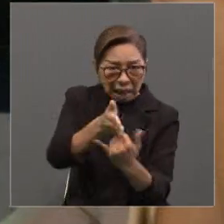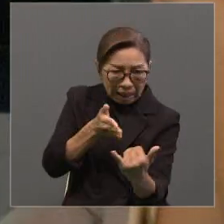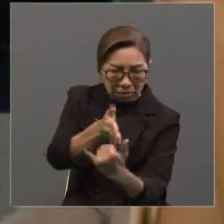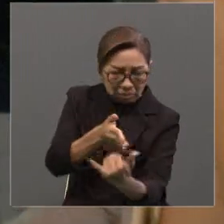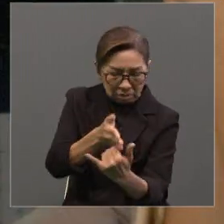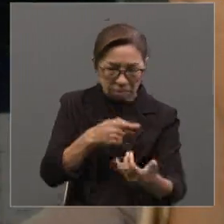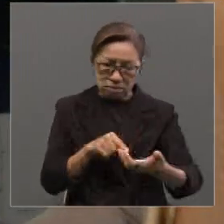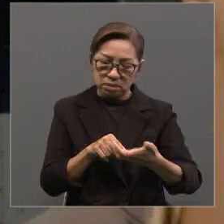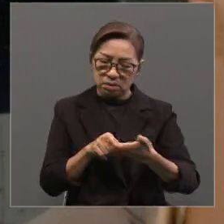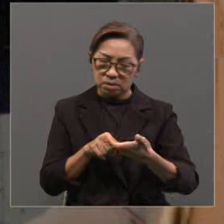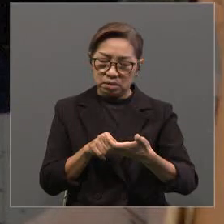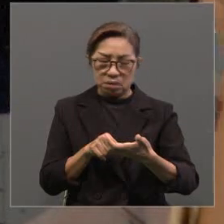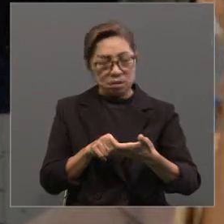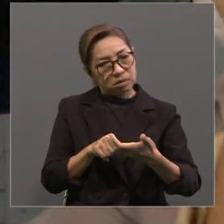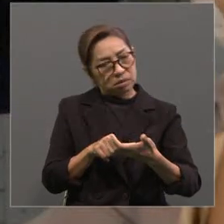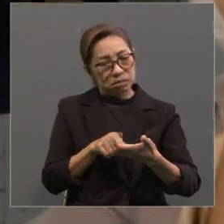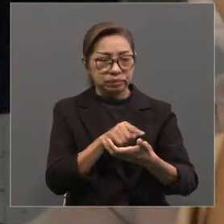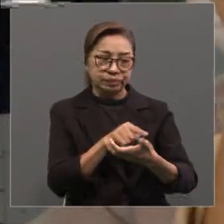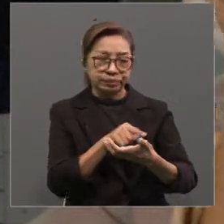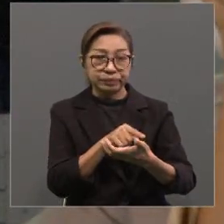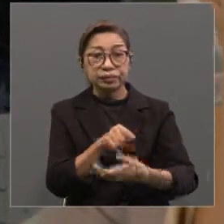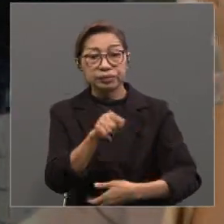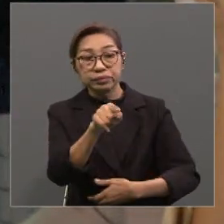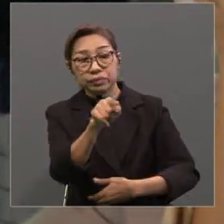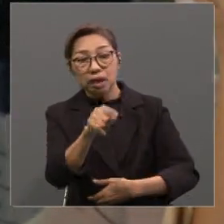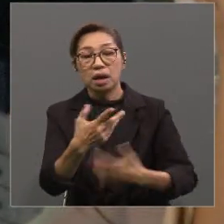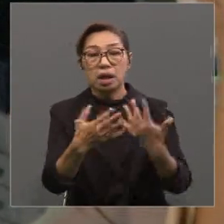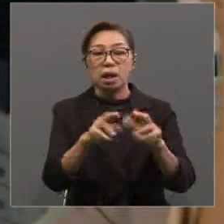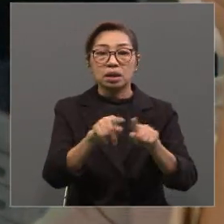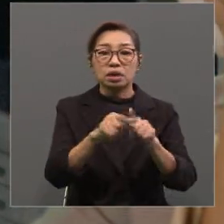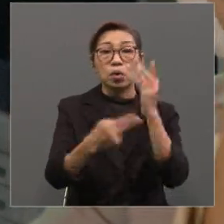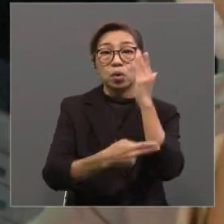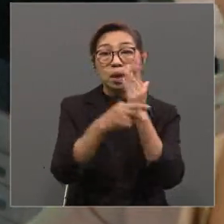อะใจตรงนี้เลยมาหาเพื่อนที่ลูเชงยิล่า